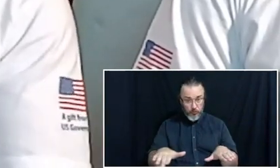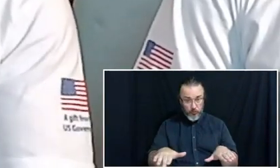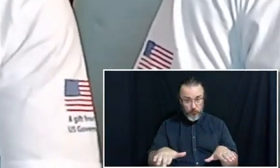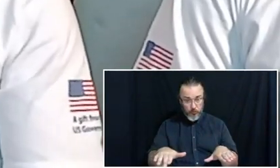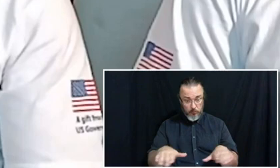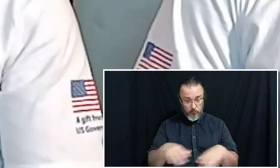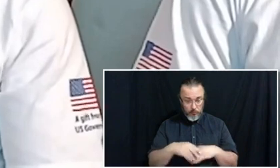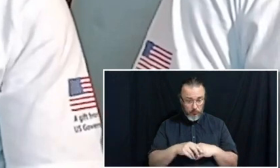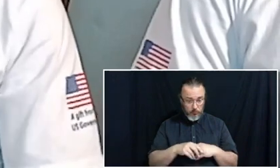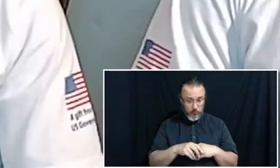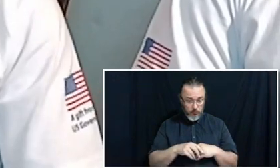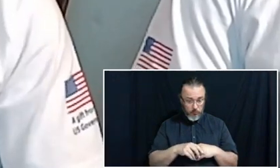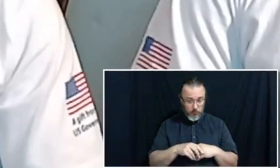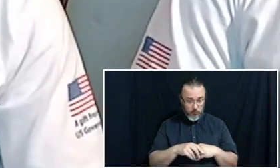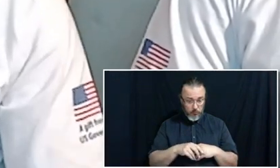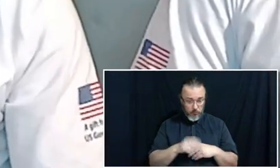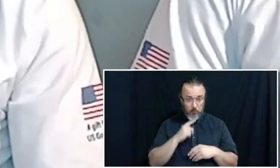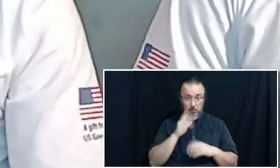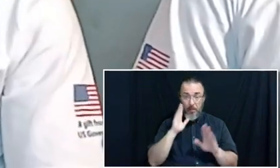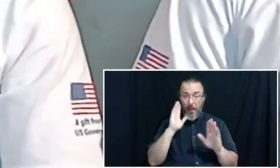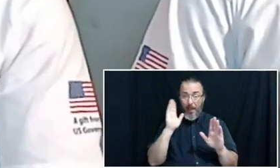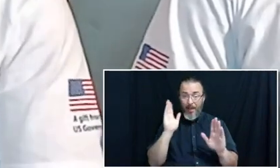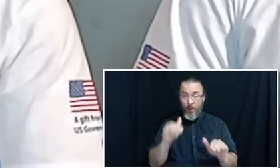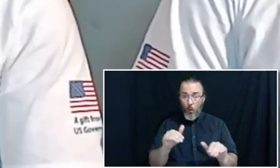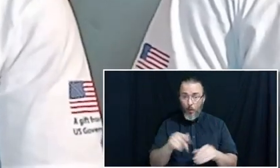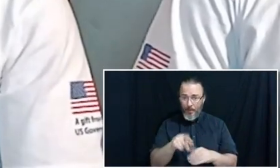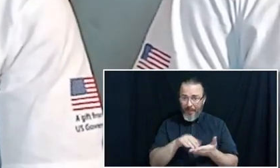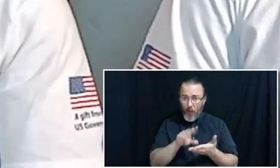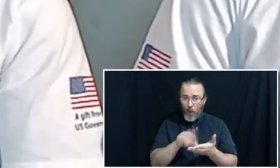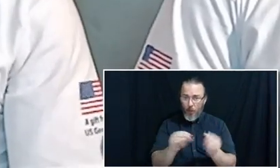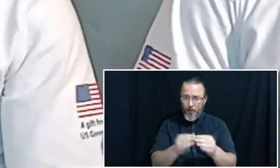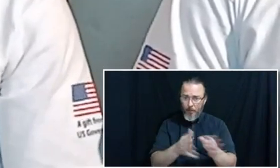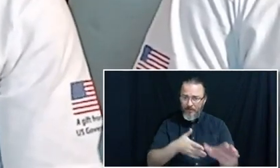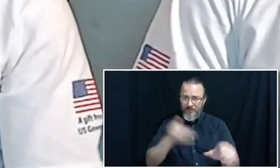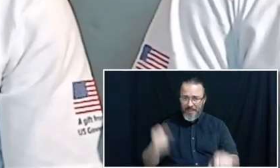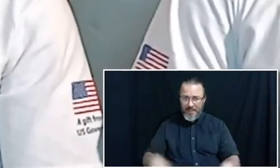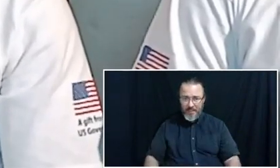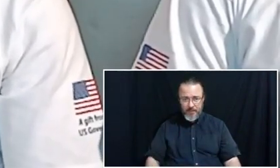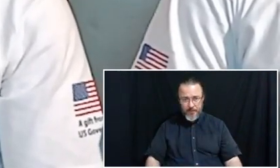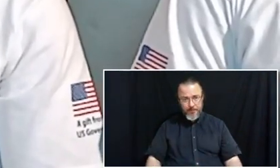et j'espère qu'ainsi ils vont pouvoir acquérir des connaissances très rapidement.